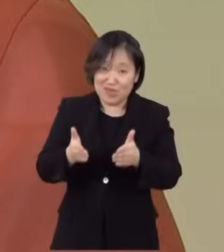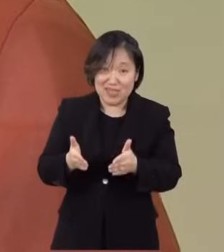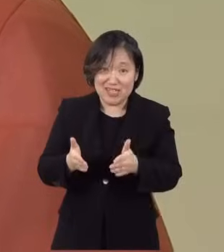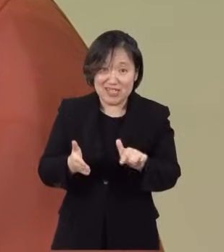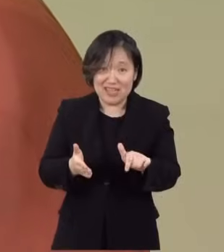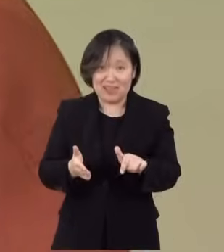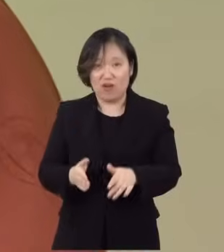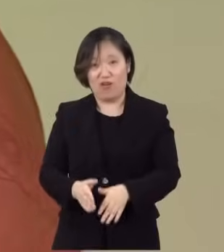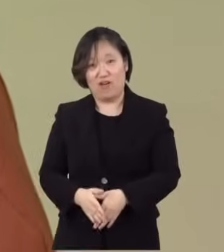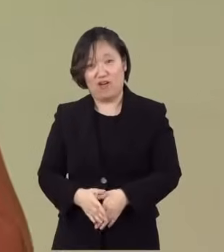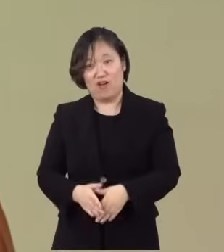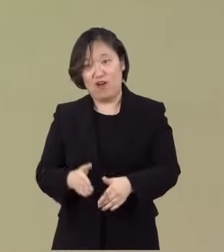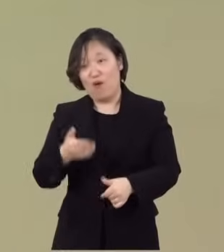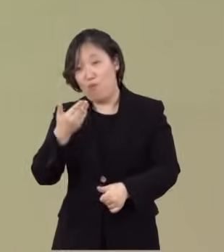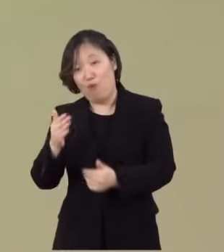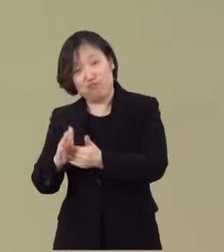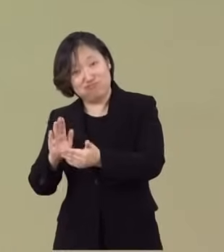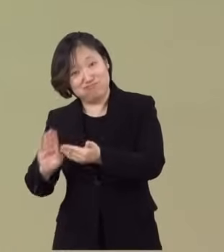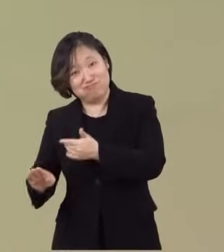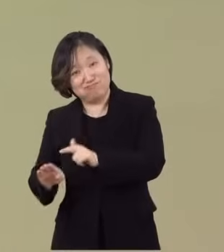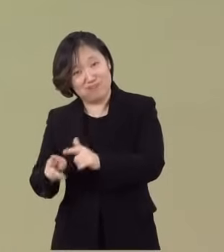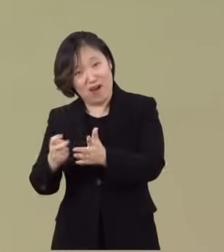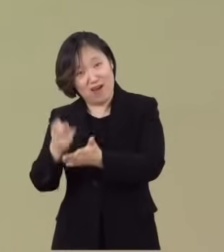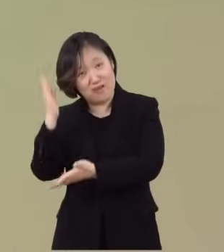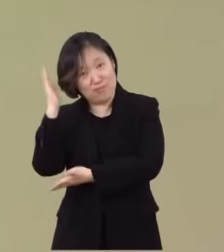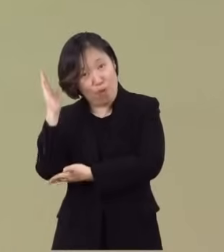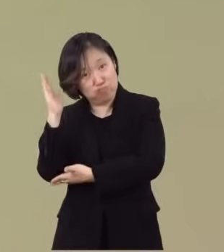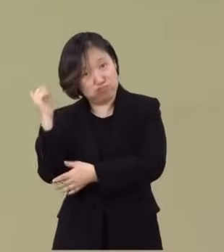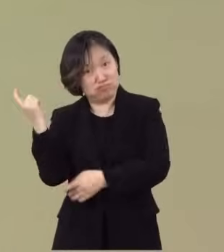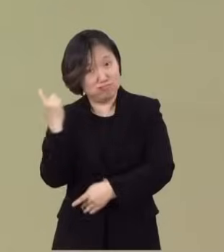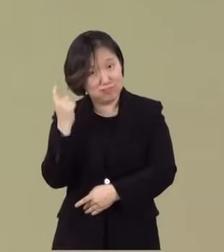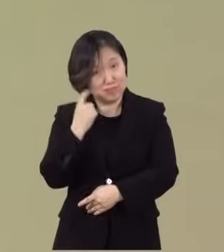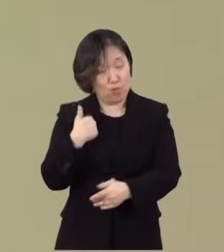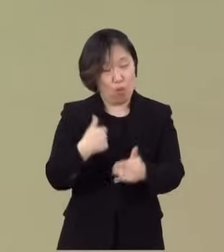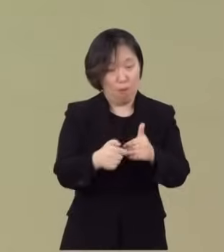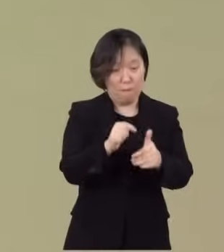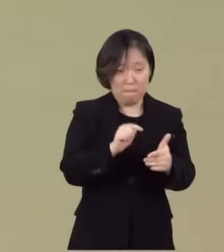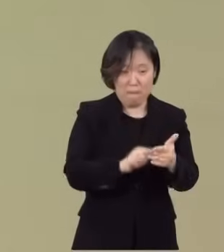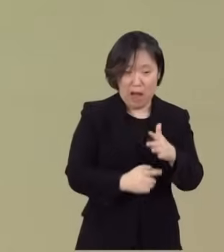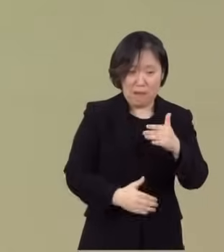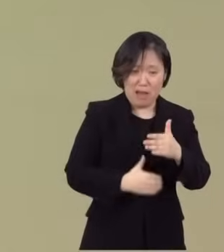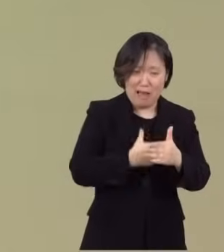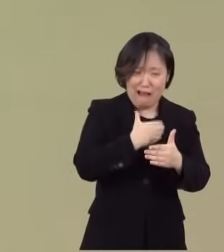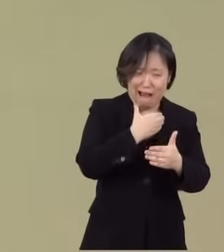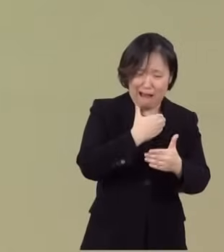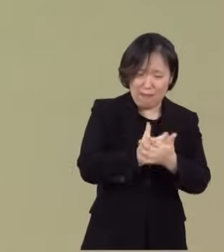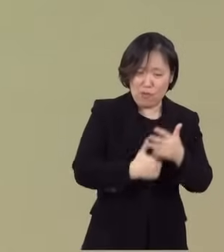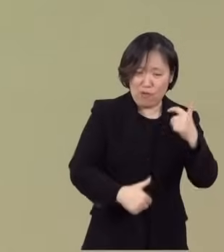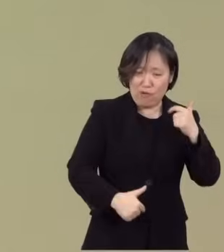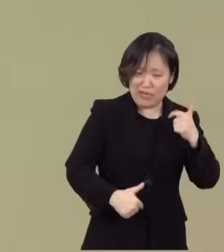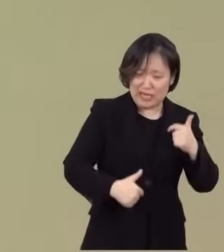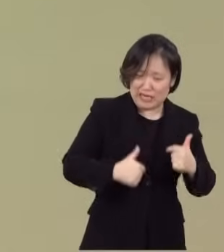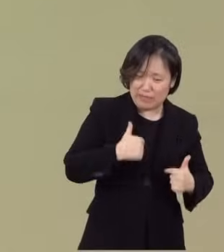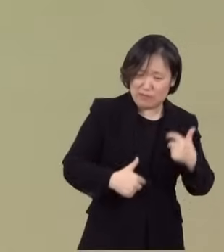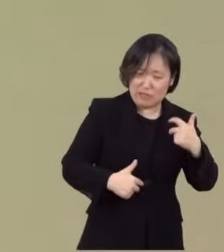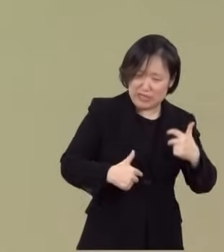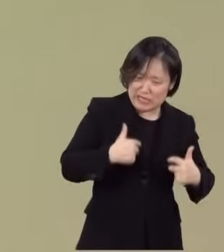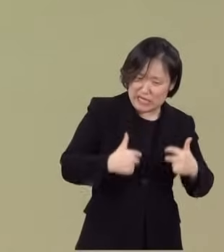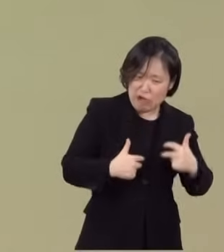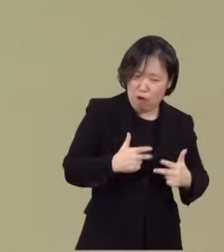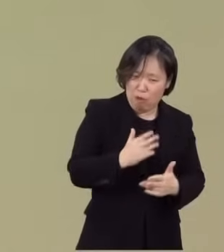난 뒤에 부처님의 법문을 듣고 마음에 크나큰 기쁨과 즐거움과